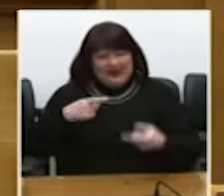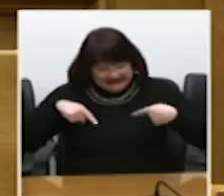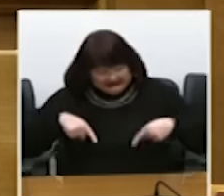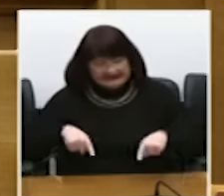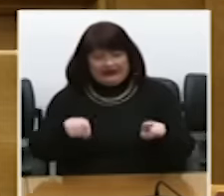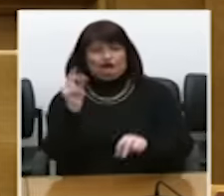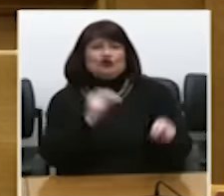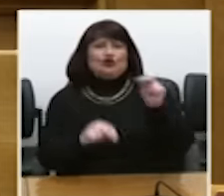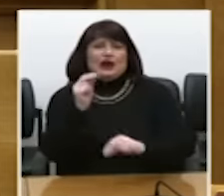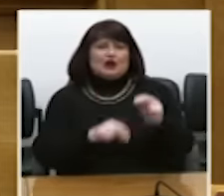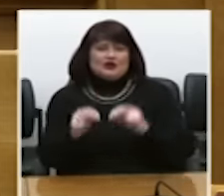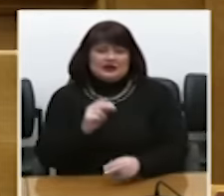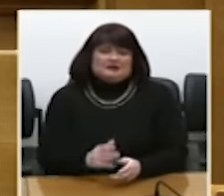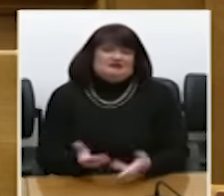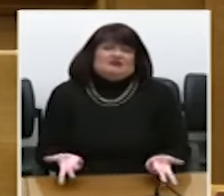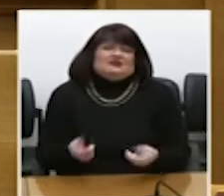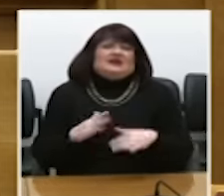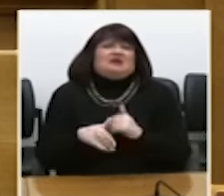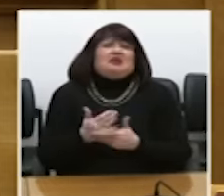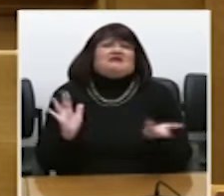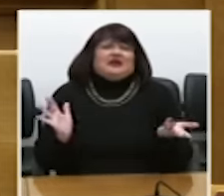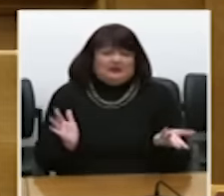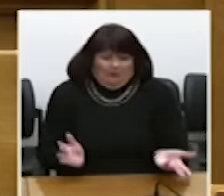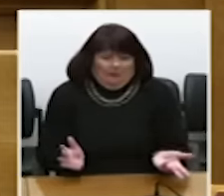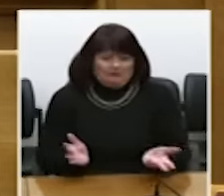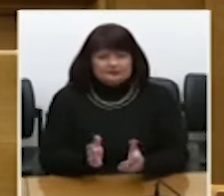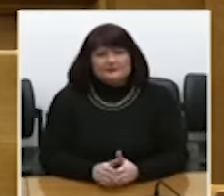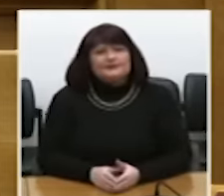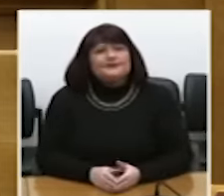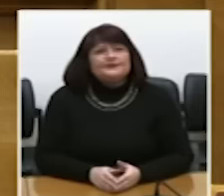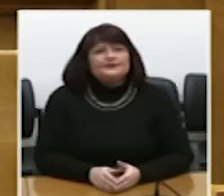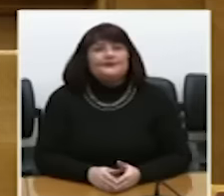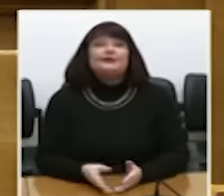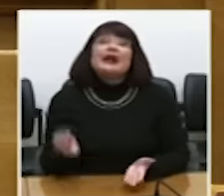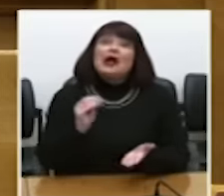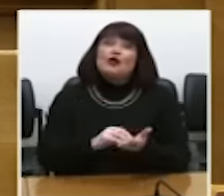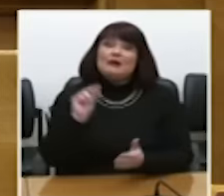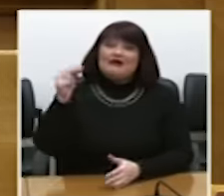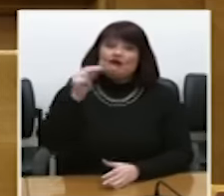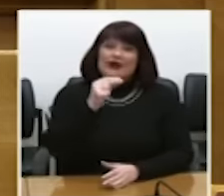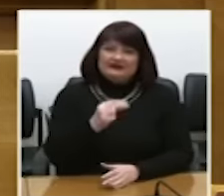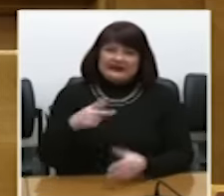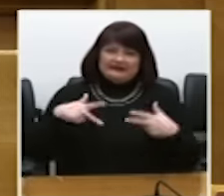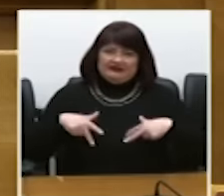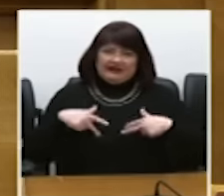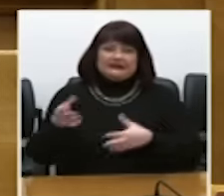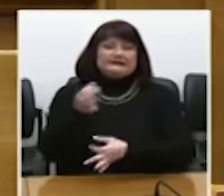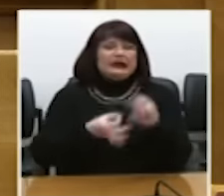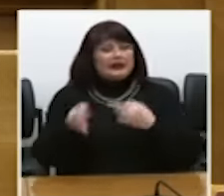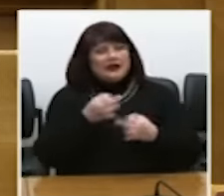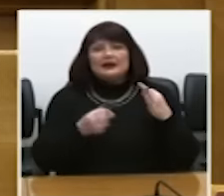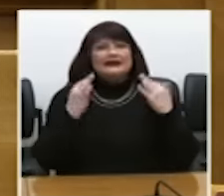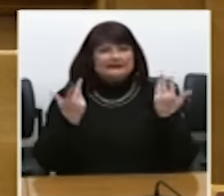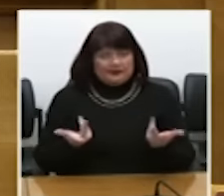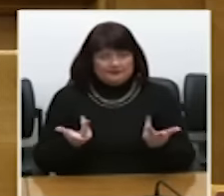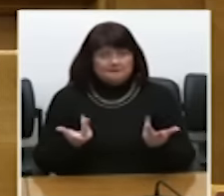ψηφοφορίας θα κολώσετε. Ακόμα ακούμε τους βουλευτές της κυβέρνησης να μιλάνε, και μιλάνε